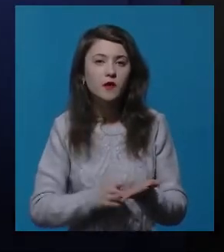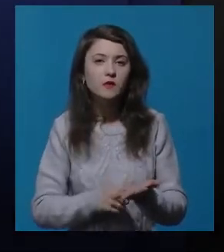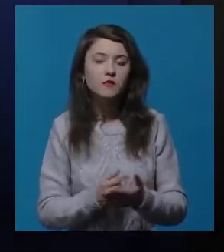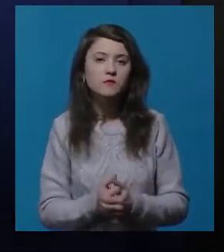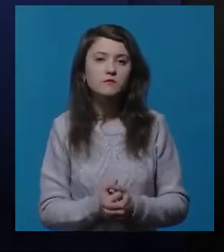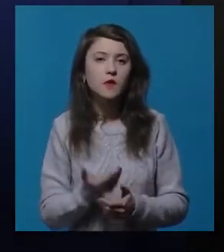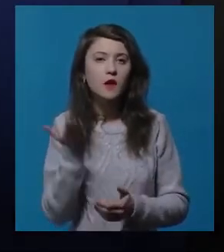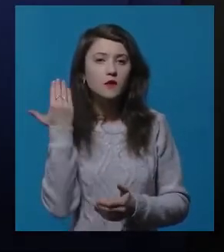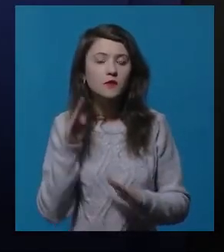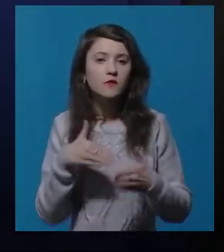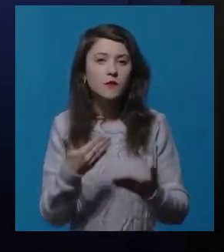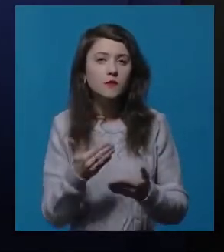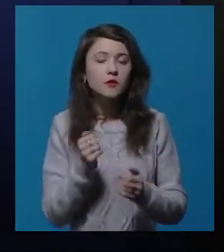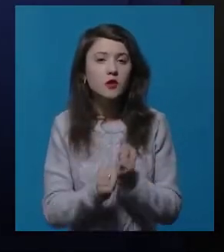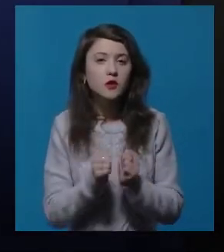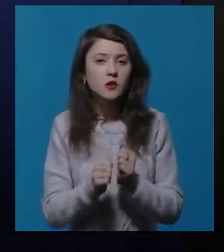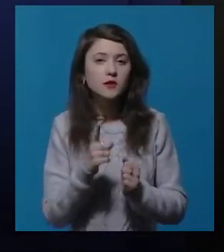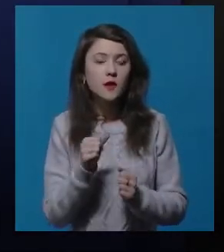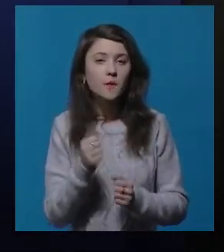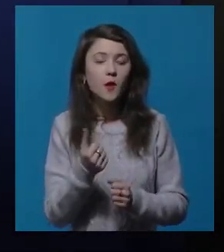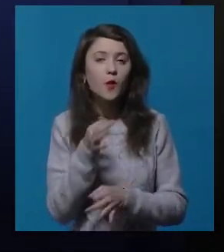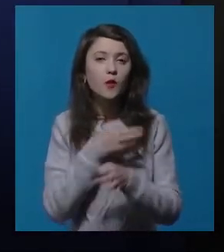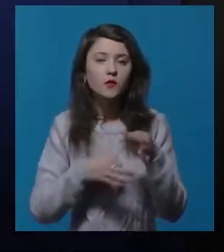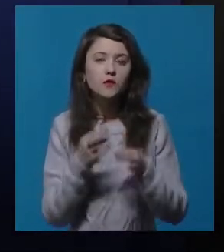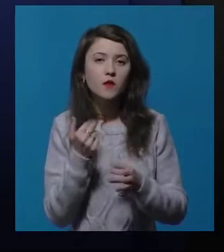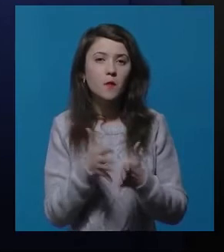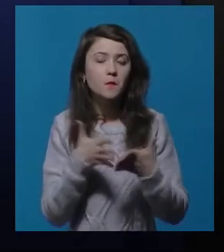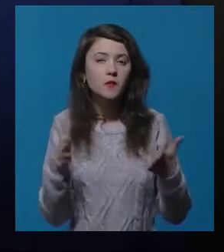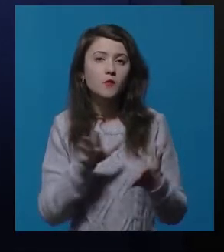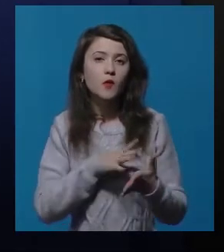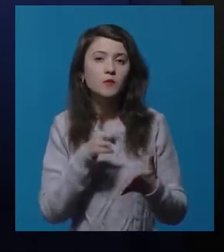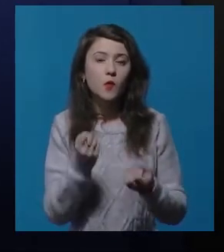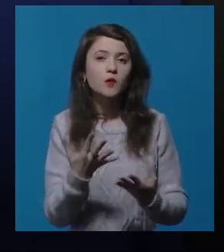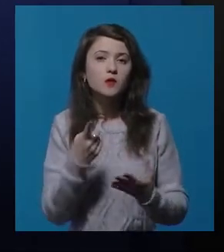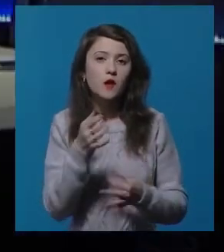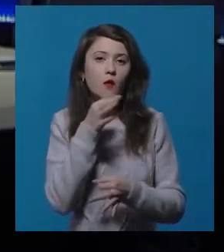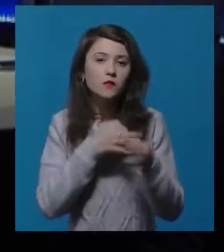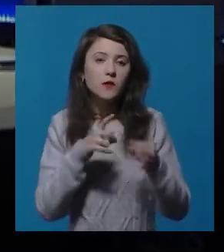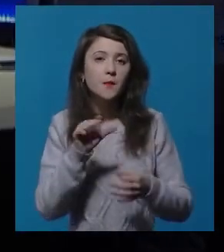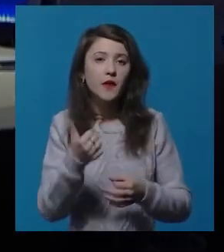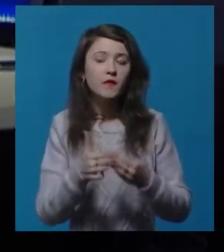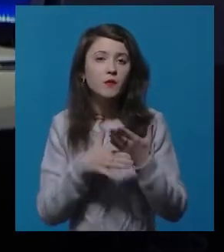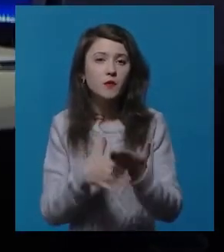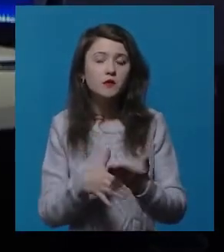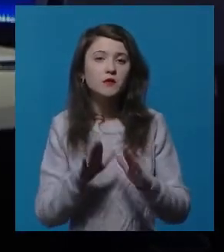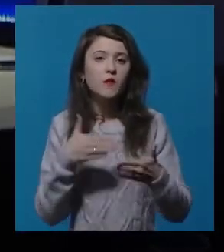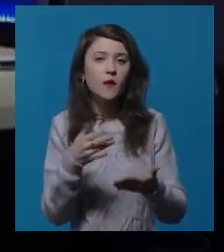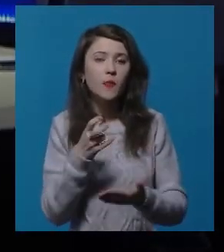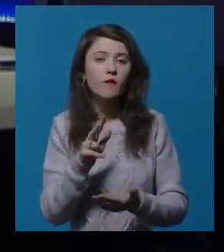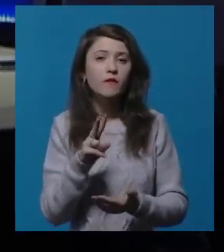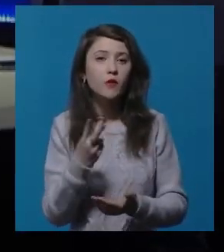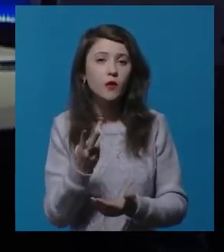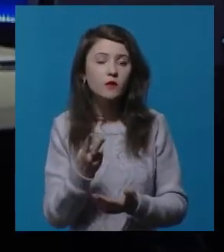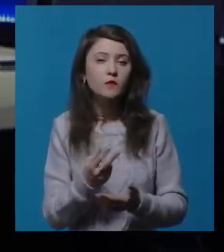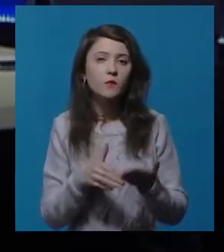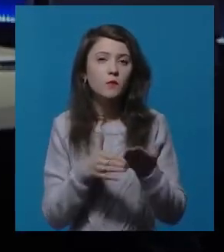зверталися частіше за первинною, так? Чи? Консультація, так. Більше зверталися за первинною правовою допомогою, і звернень на вторинну правову допомогу було